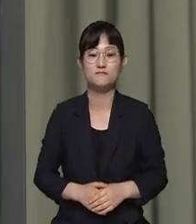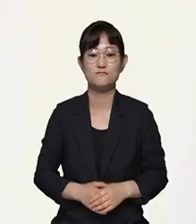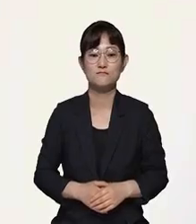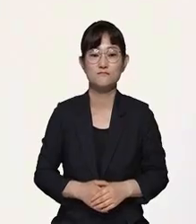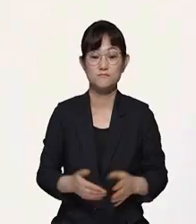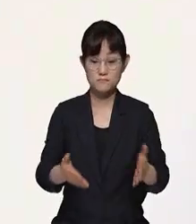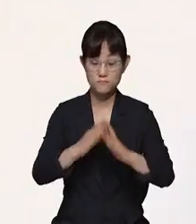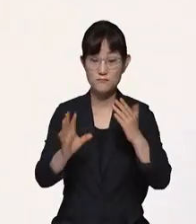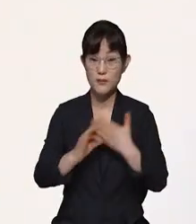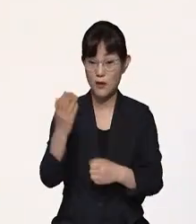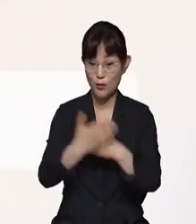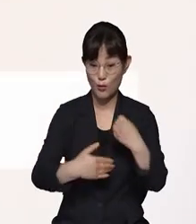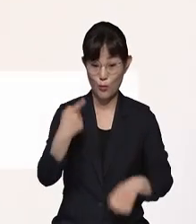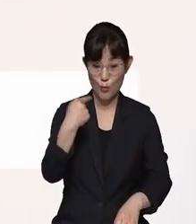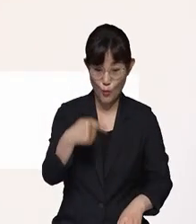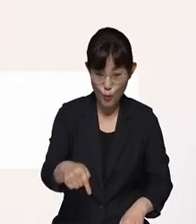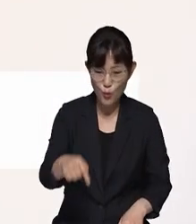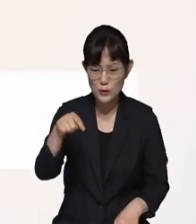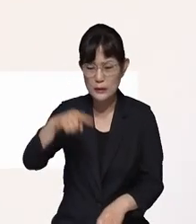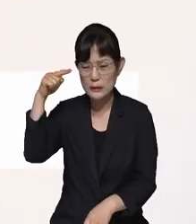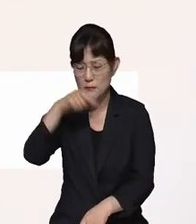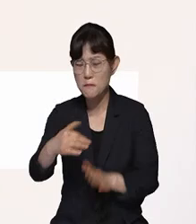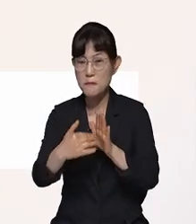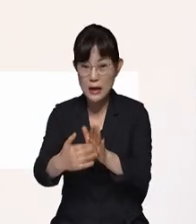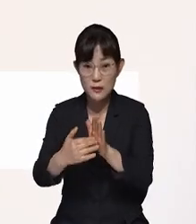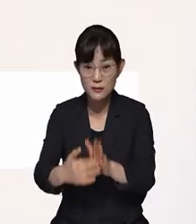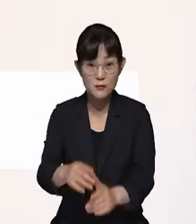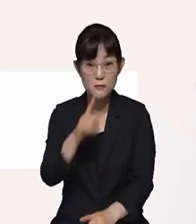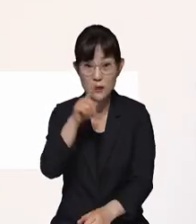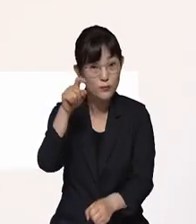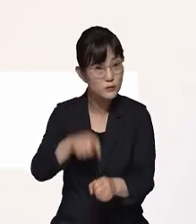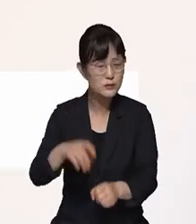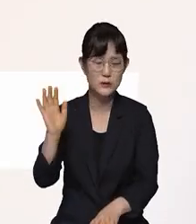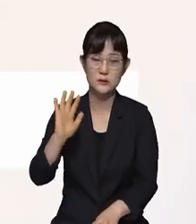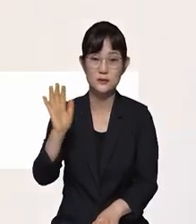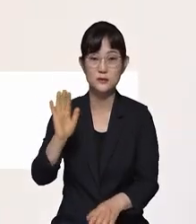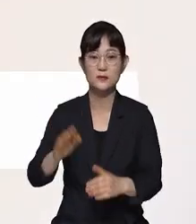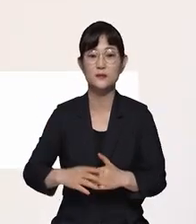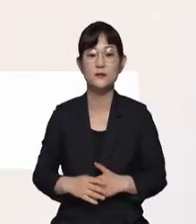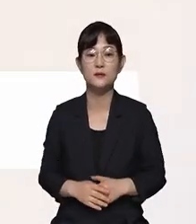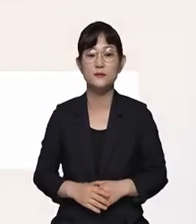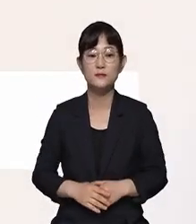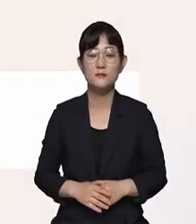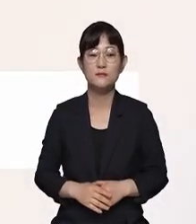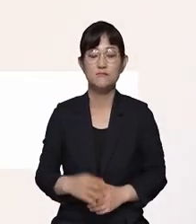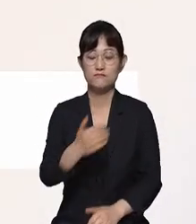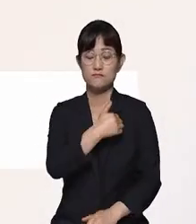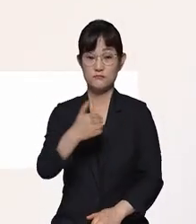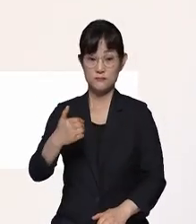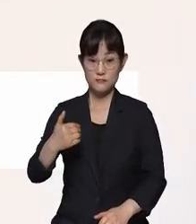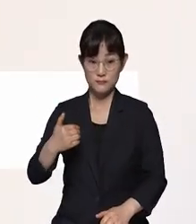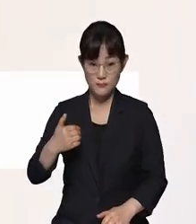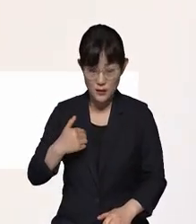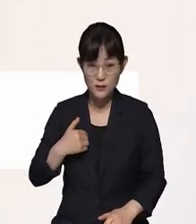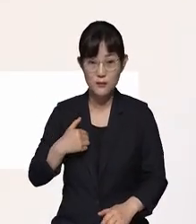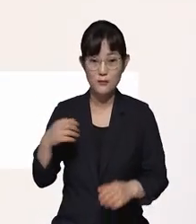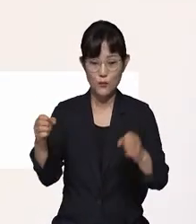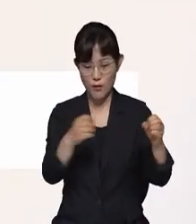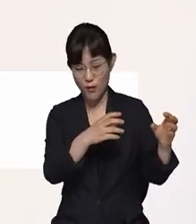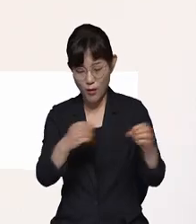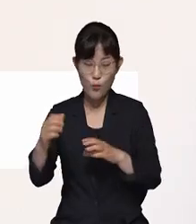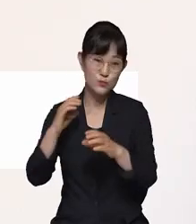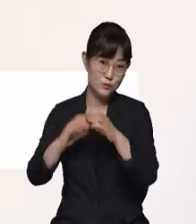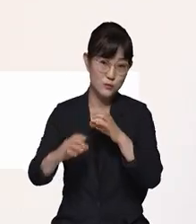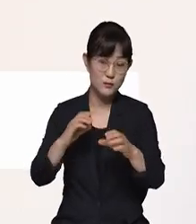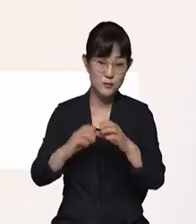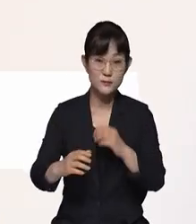있습니다. 이거 나쁘니까 이거 어떻게든 막아야 됩니다. 또 이런 얘기하려고 온 것도 아니에요. 충분하게 이를테면